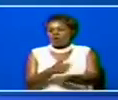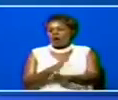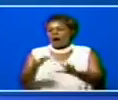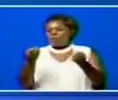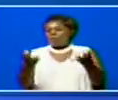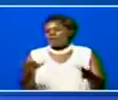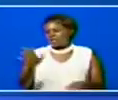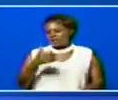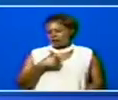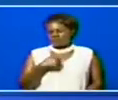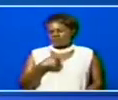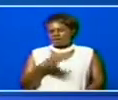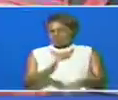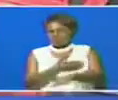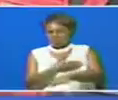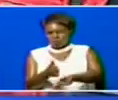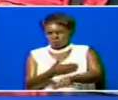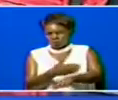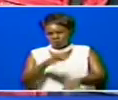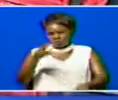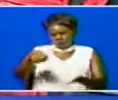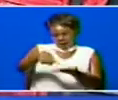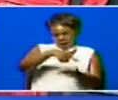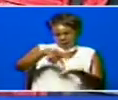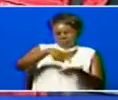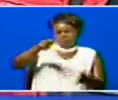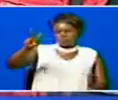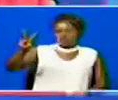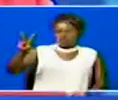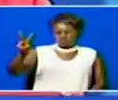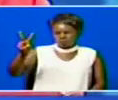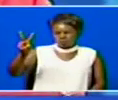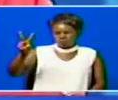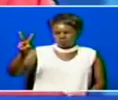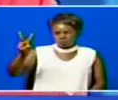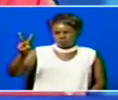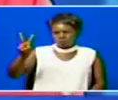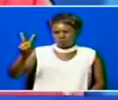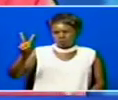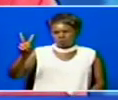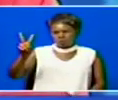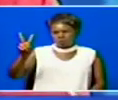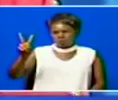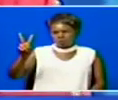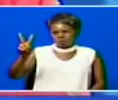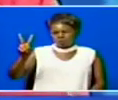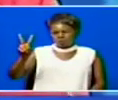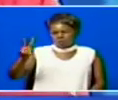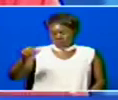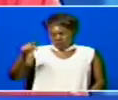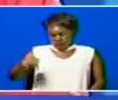nyimbo ngapi kwa hivi sasa? Nimeimba album 2. Album ya latest yenye nimeimba iko na nyimbo